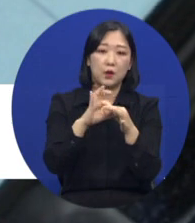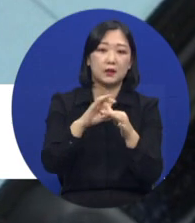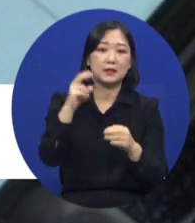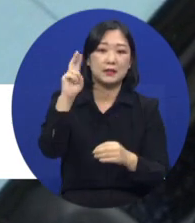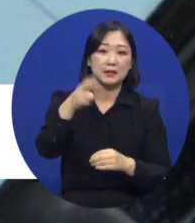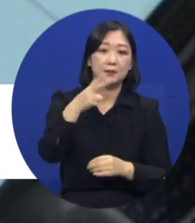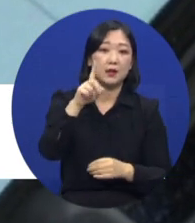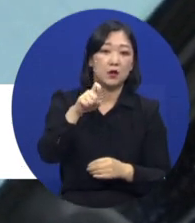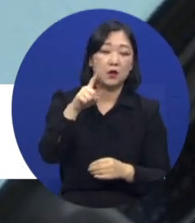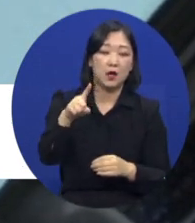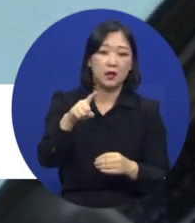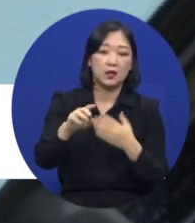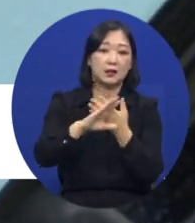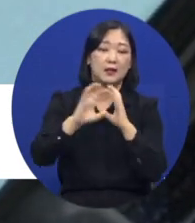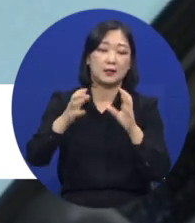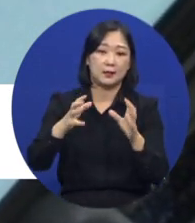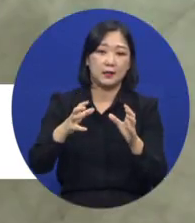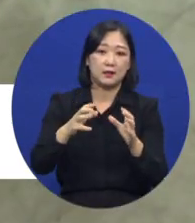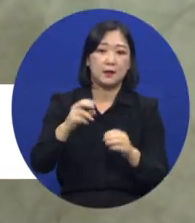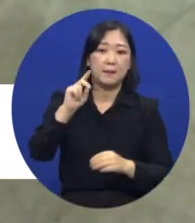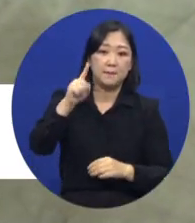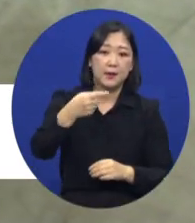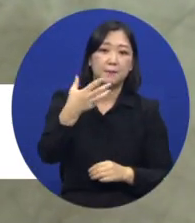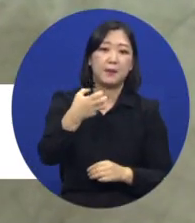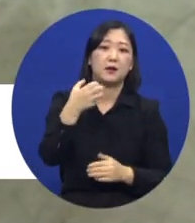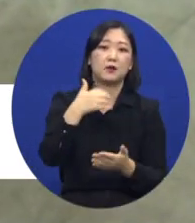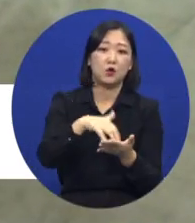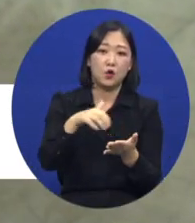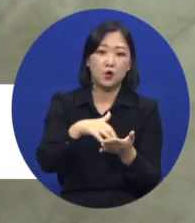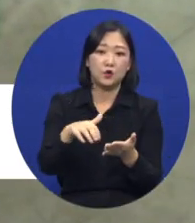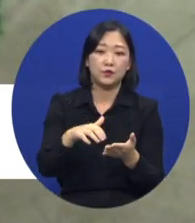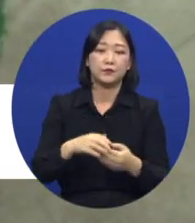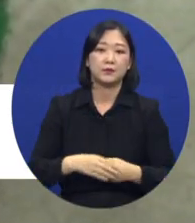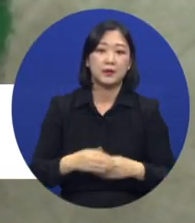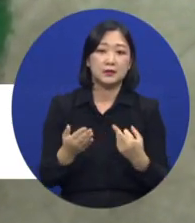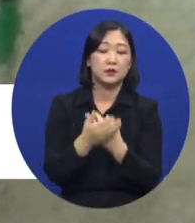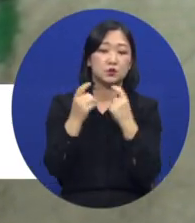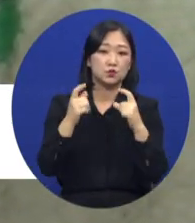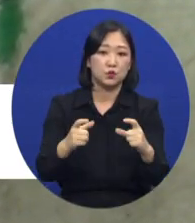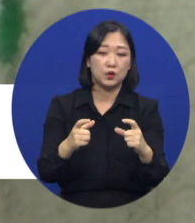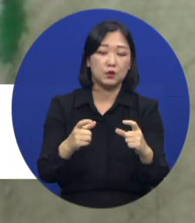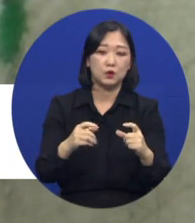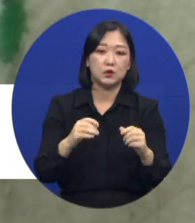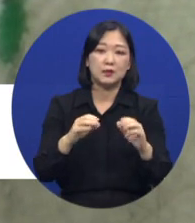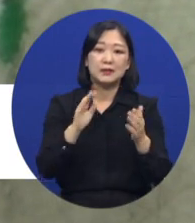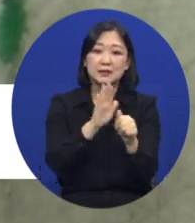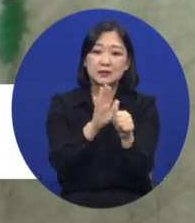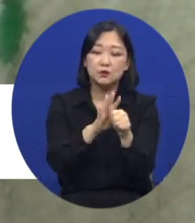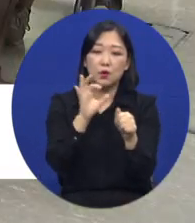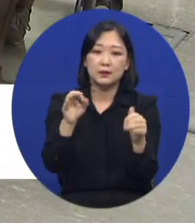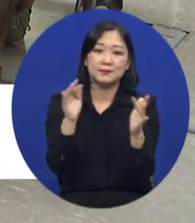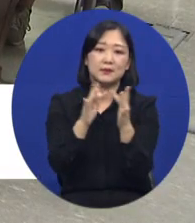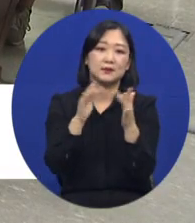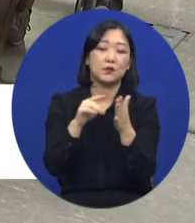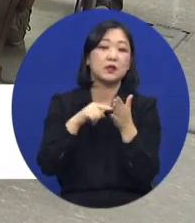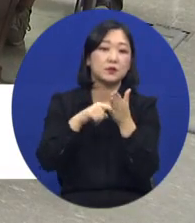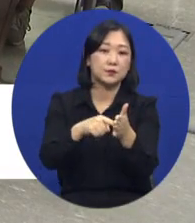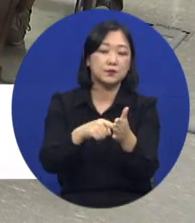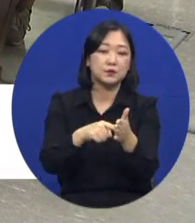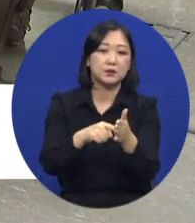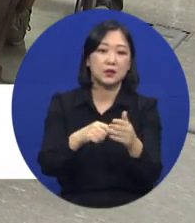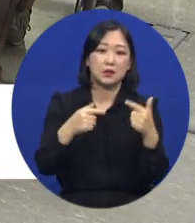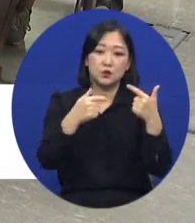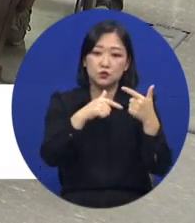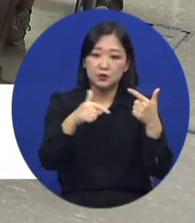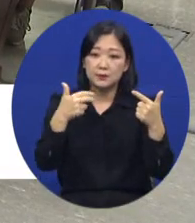211건, 해외 체류 외국인 146건 등입니다. 제주에서는 국민지원금 온라인 접수가 진행된 지난